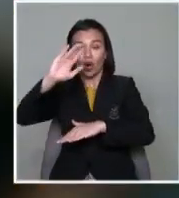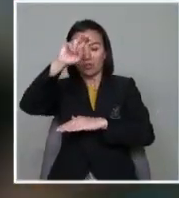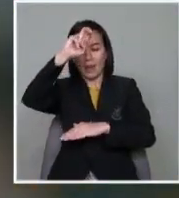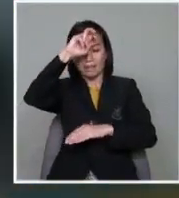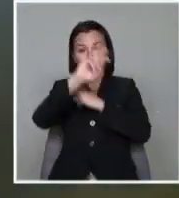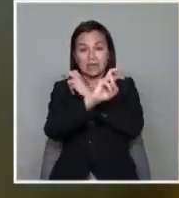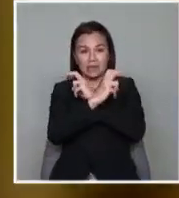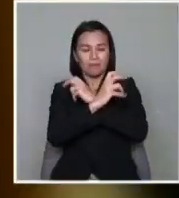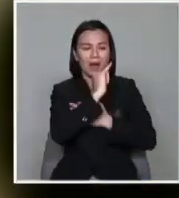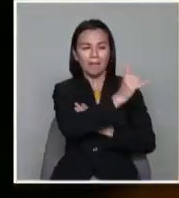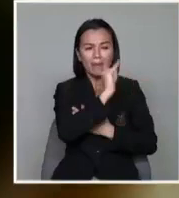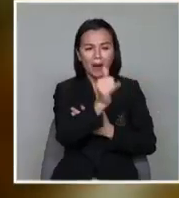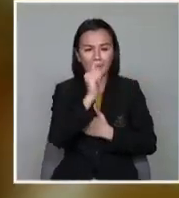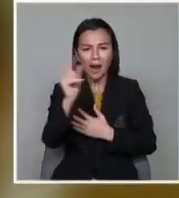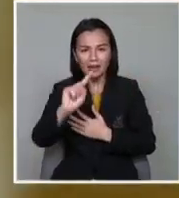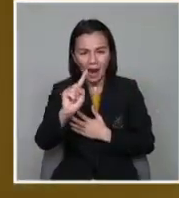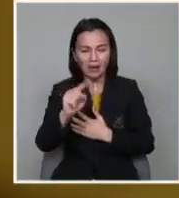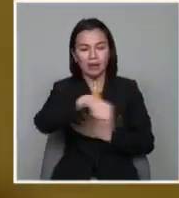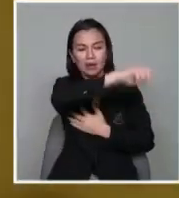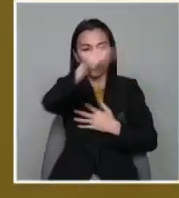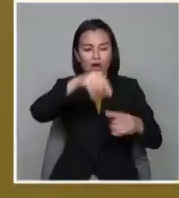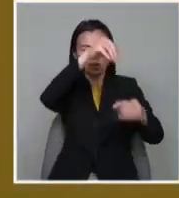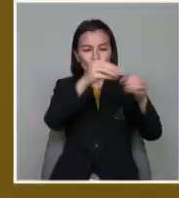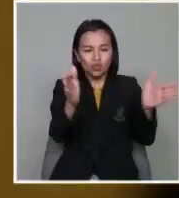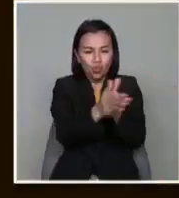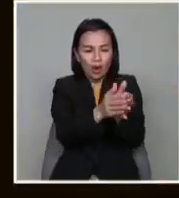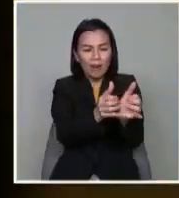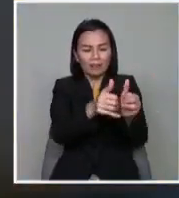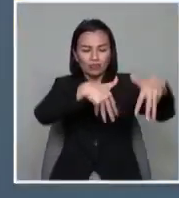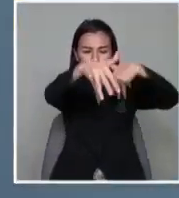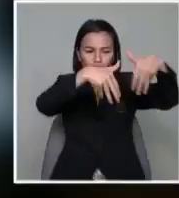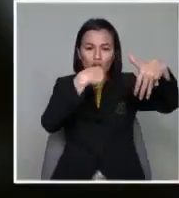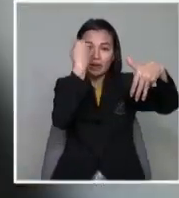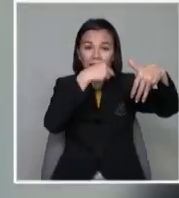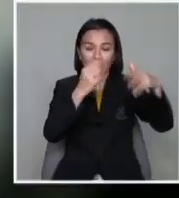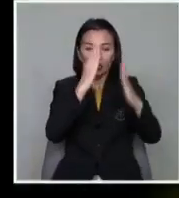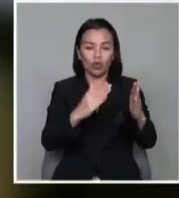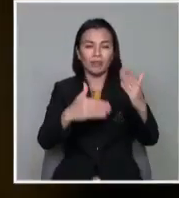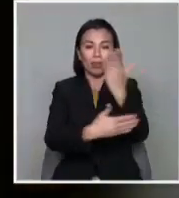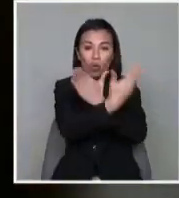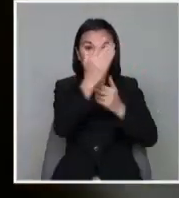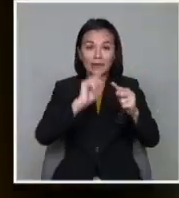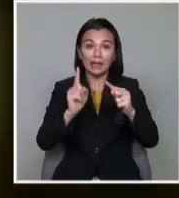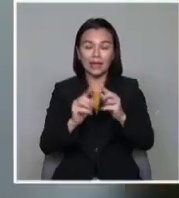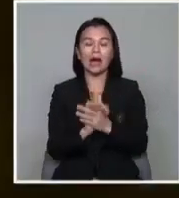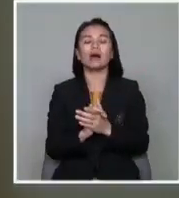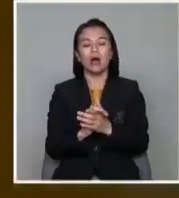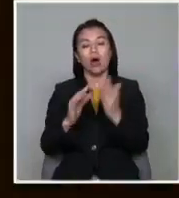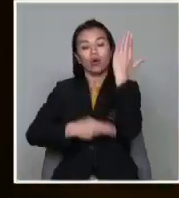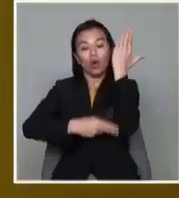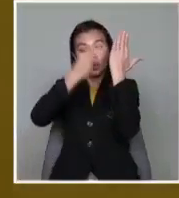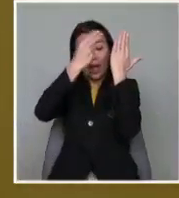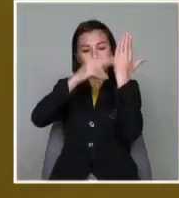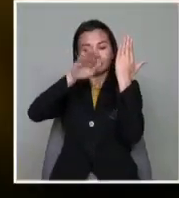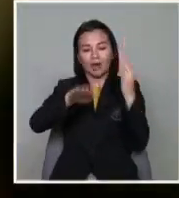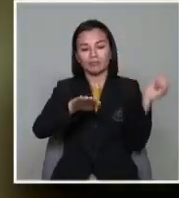ไปที่ไหนอะไรยังไงบ้างไปสัมผัสกับใครอีกหรือเปล่าจะมีกลุ่มเสี่ยงเพิ่มเติมหรือไม่รวมถึงรถที่ใช้จากโรงแรมไปห้างสรรพสินค้าเนี่ยคือรถคันไห